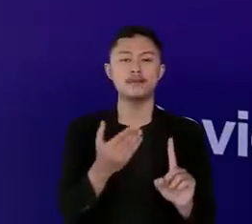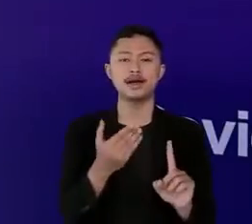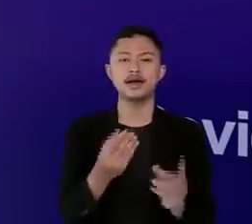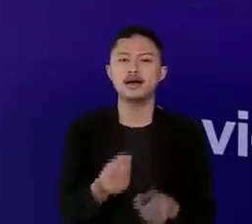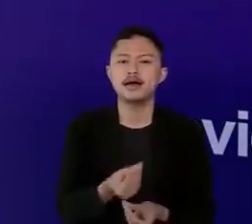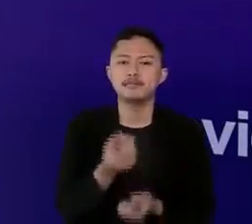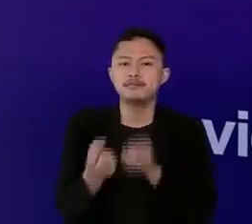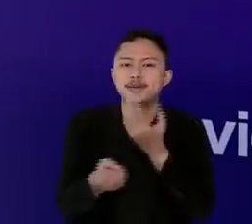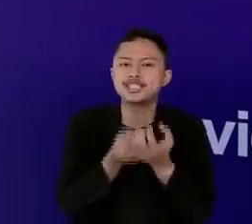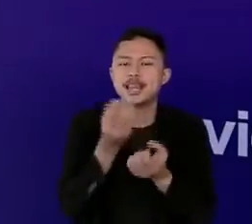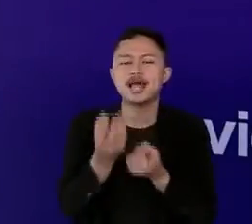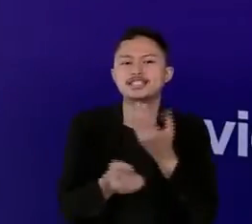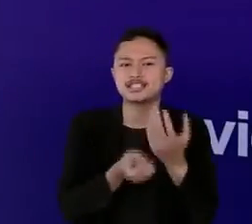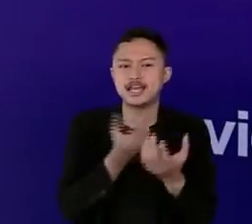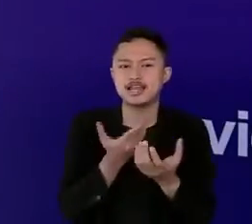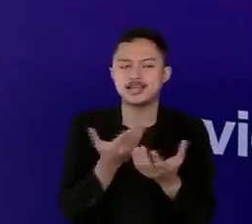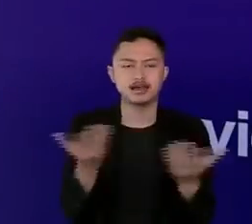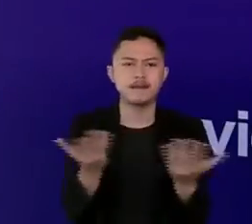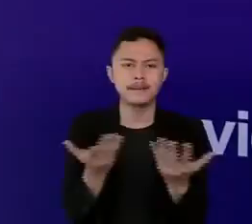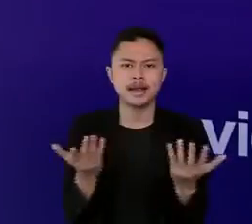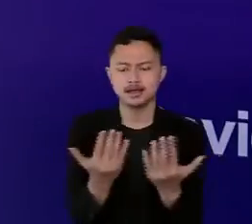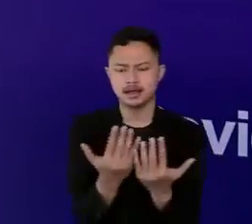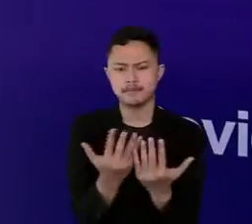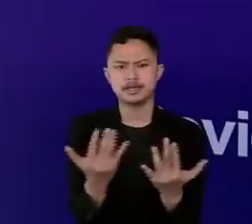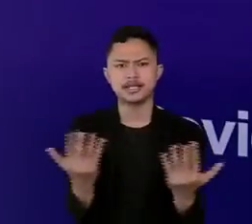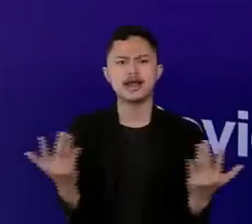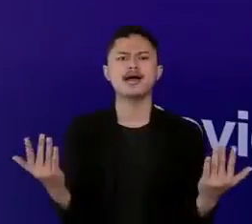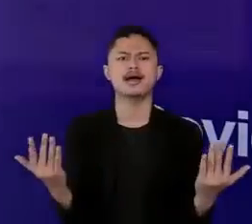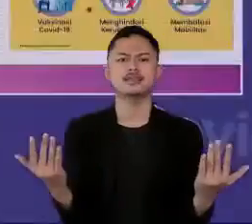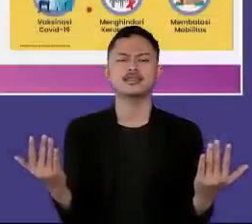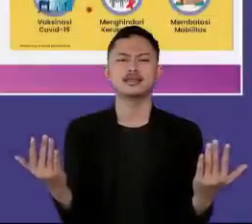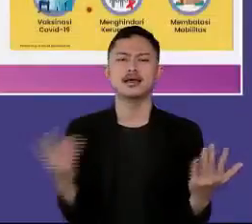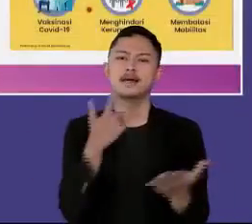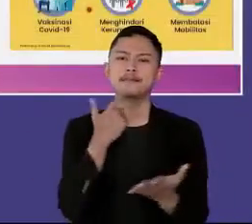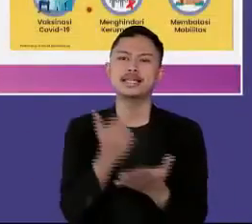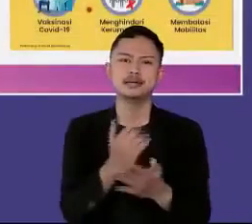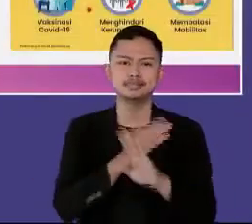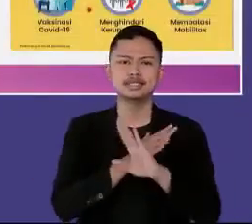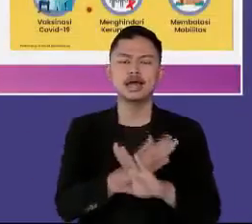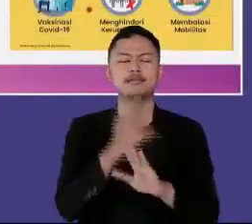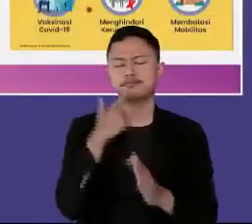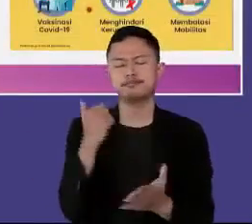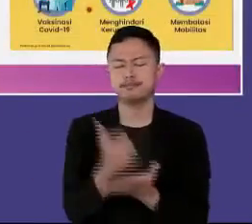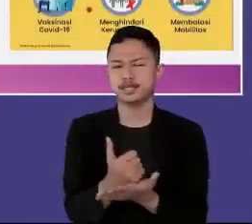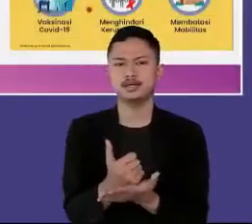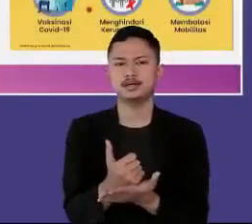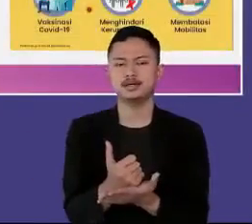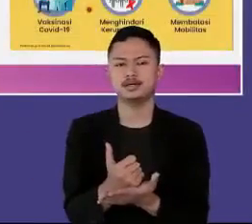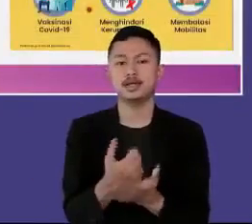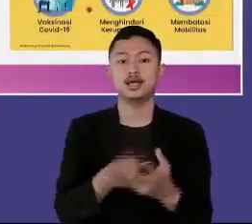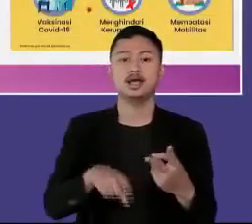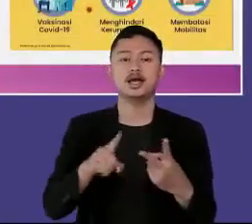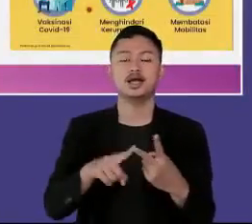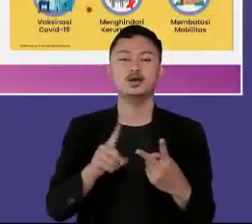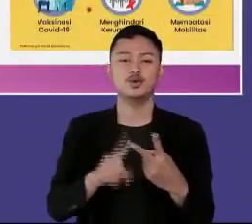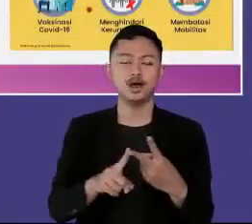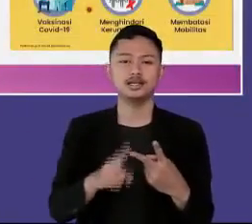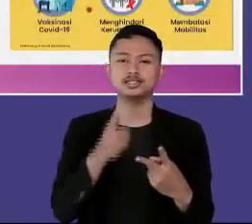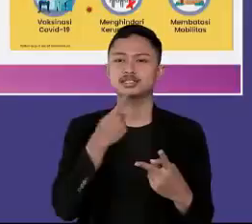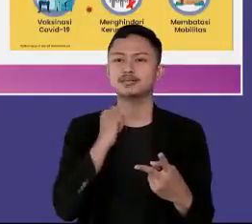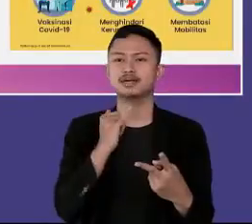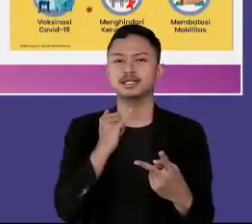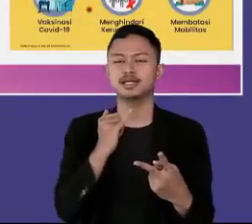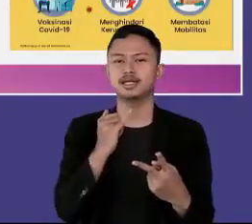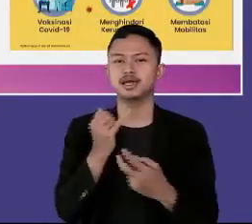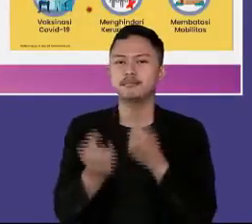pencerahan atau kepada masyarakat tentang pentingnya pencegahan dan juga untuk mengatasi atau